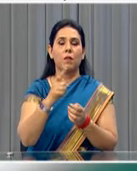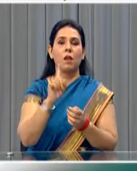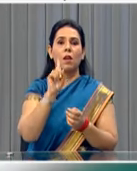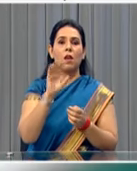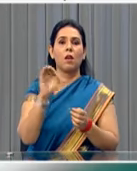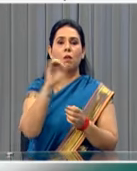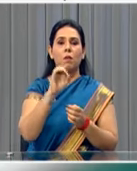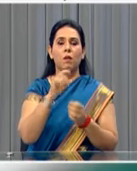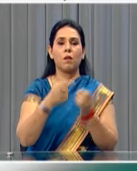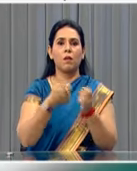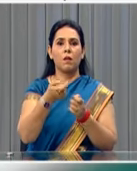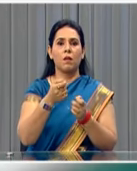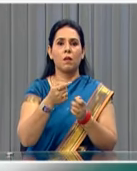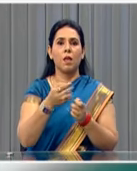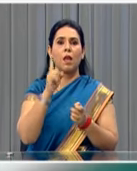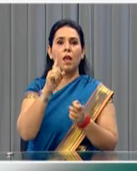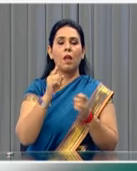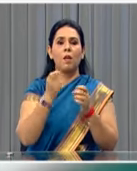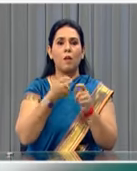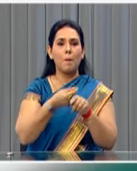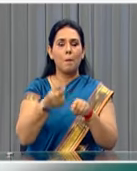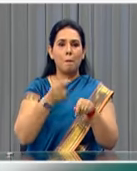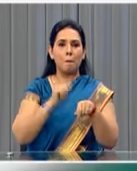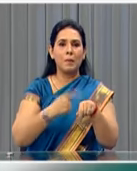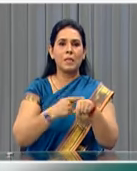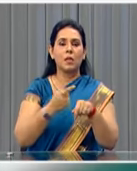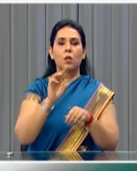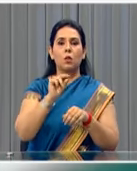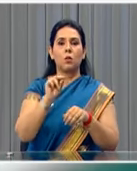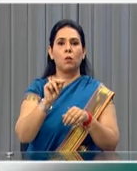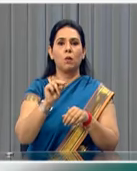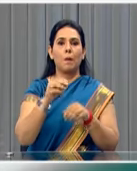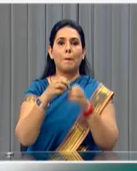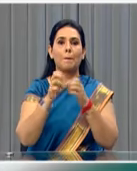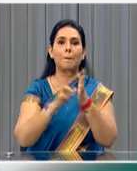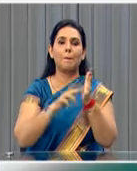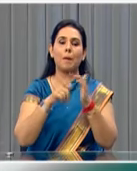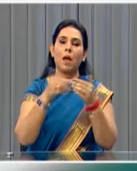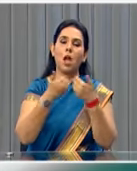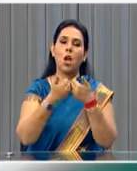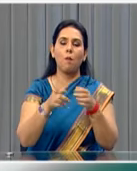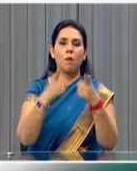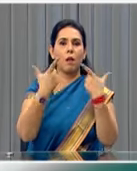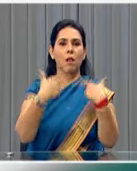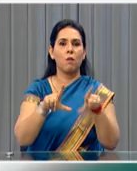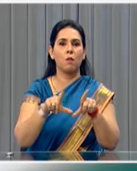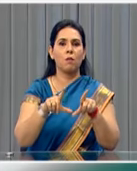रुपया नहीं होगा, एक भी नया पैसा नहीं होगा तो भी बैंक का अकाउंट खोलेंगे।